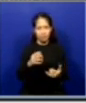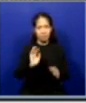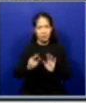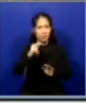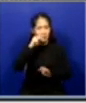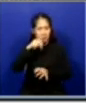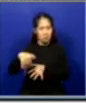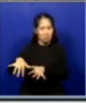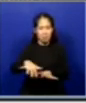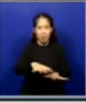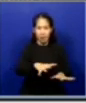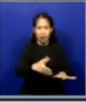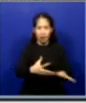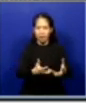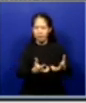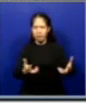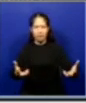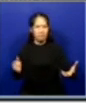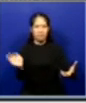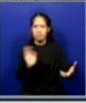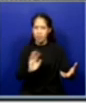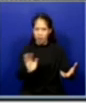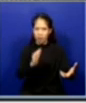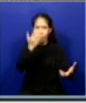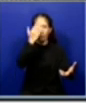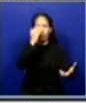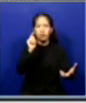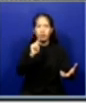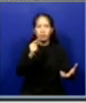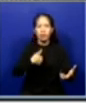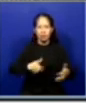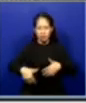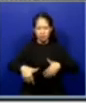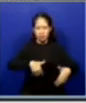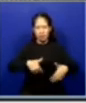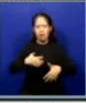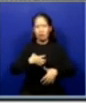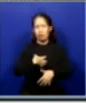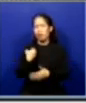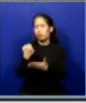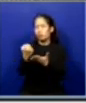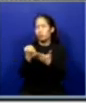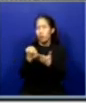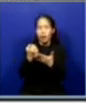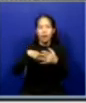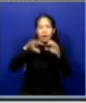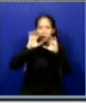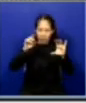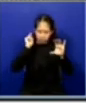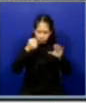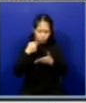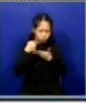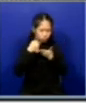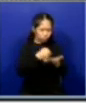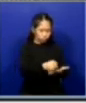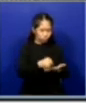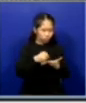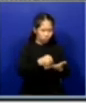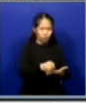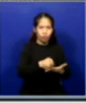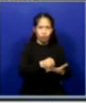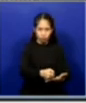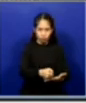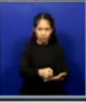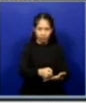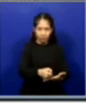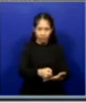ชั้นราษฎรจะหันหวนหาอย่าใจร้ายรัฐบาลต้องช่วยเหลือเกื้อกูลไทยซับน้ำต